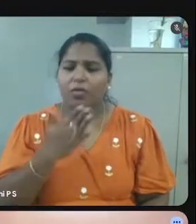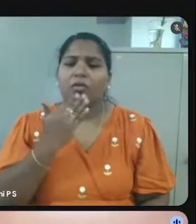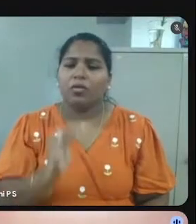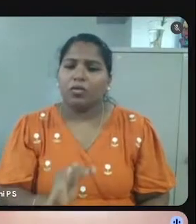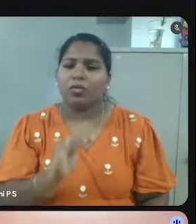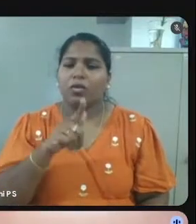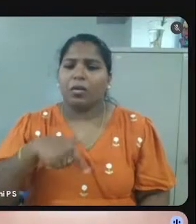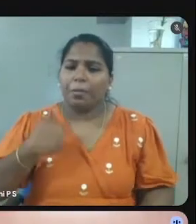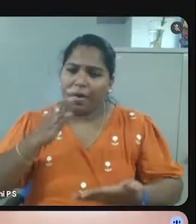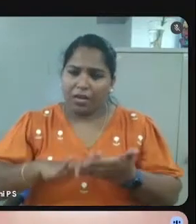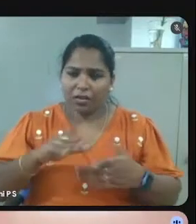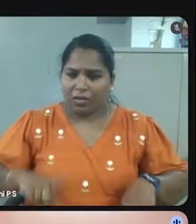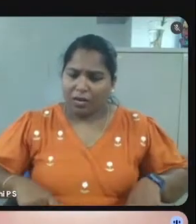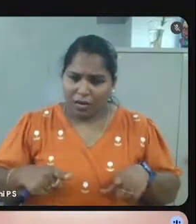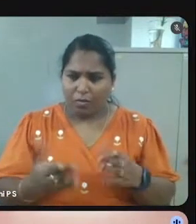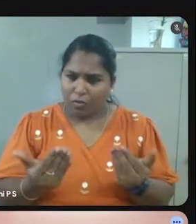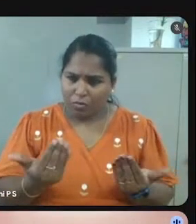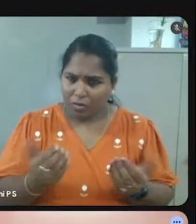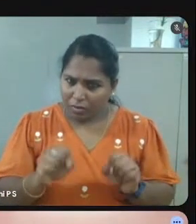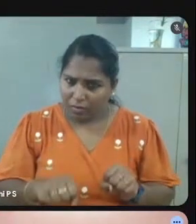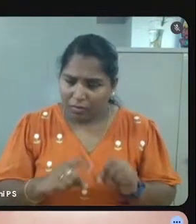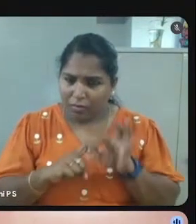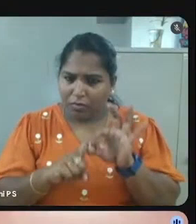മാരേജ് പോസിബിൾ ആണോ?